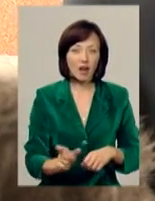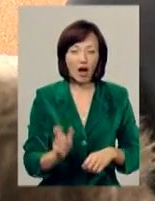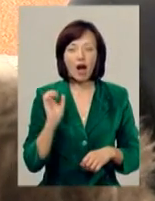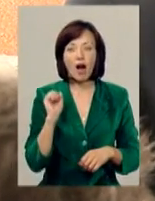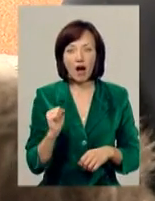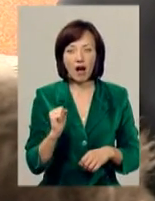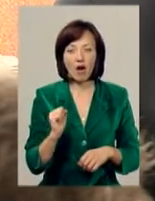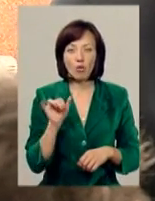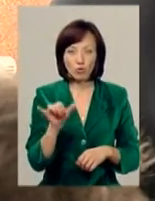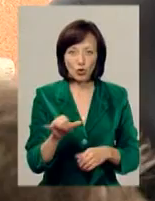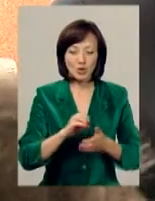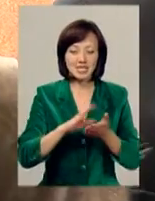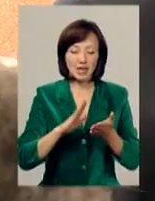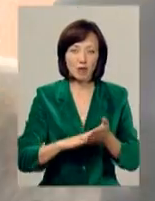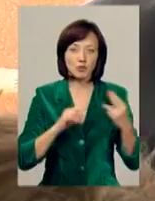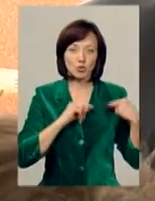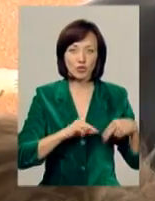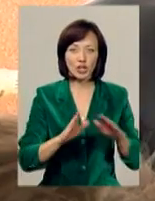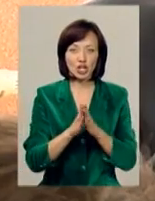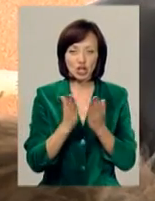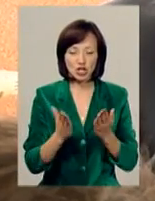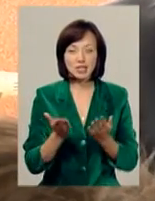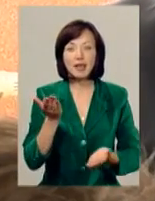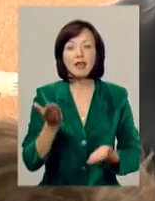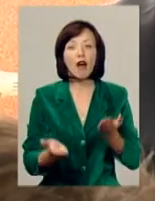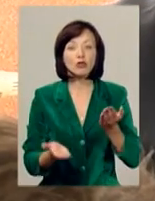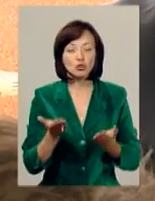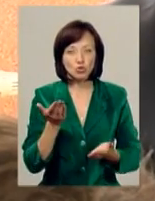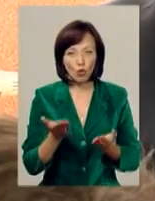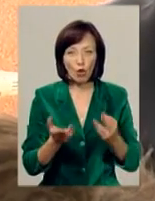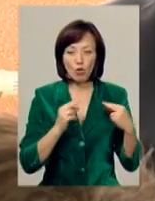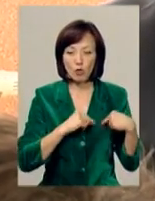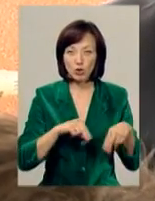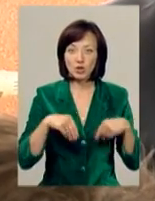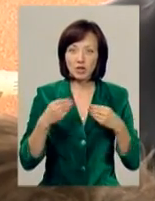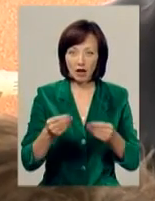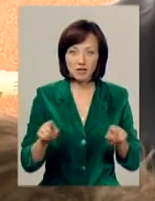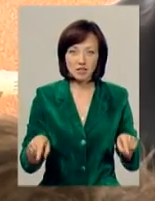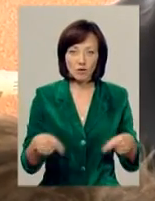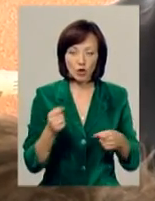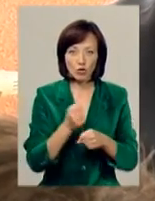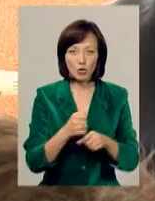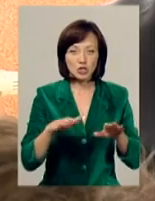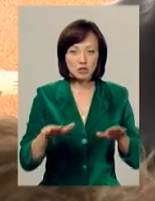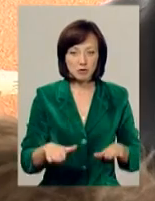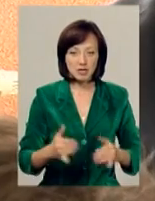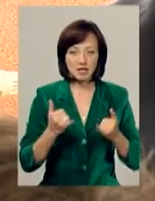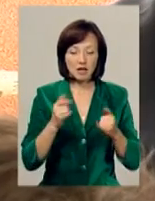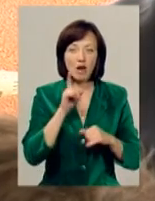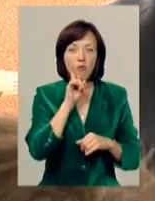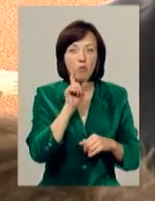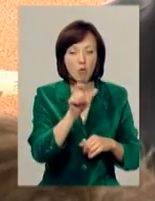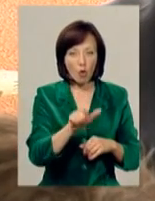А в нього вже в запис буде йти в трудові книж якщо роботодавець створить робоче місце для для